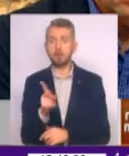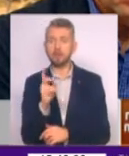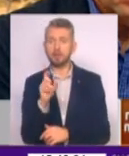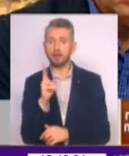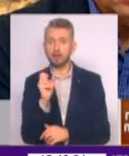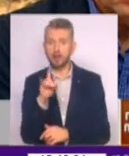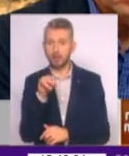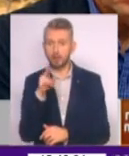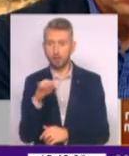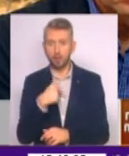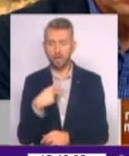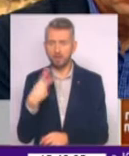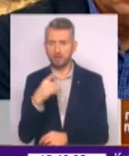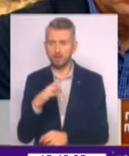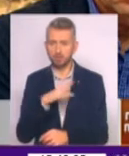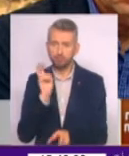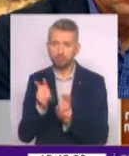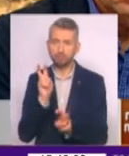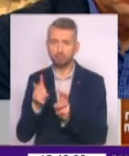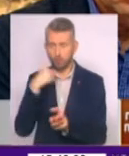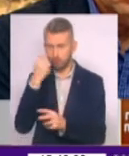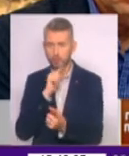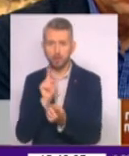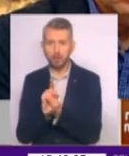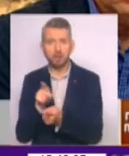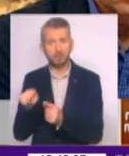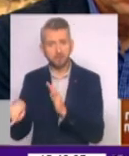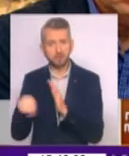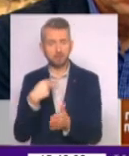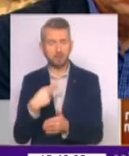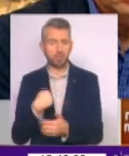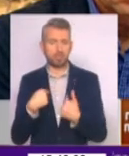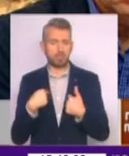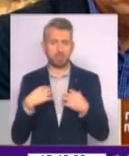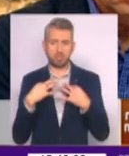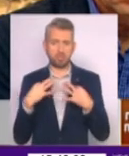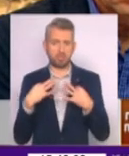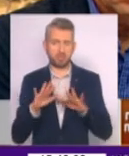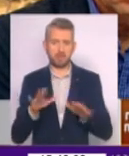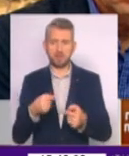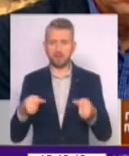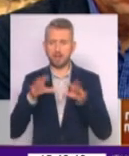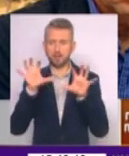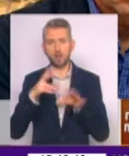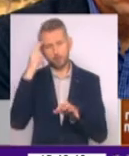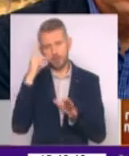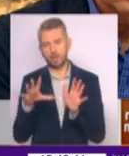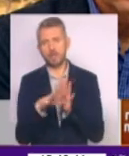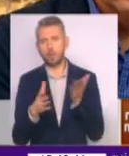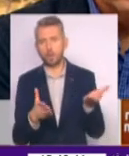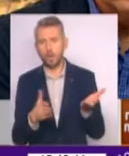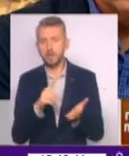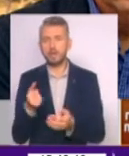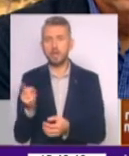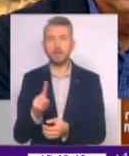був 20 разів на прийомі особистому, дає відписку. «Это не ко мне». власне, закону «Тіленерго», за те,